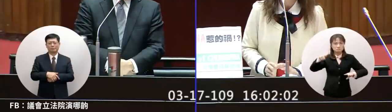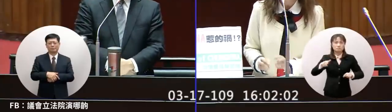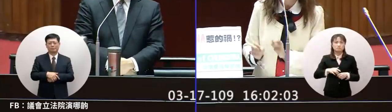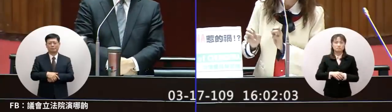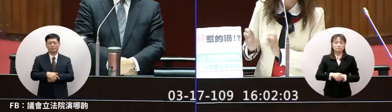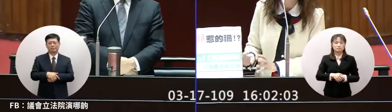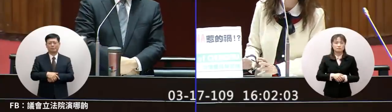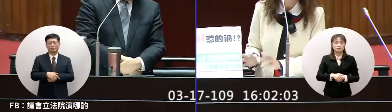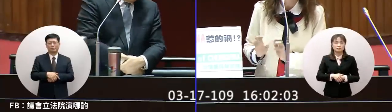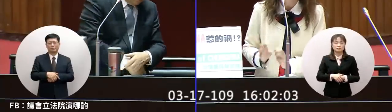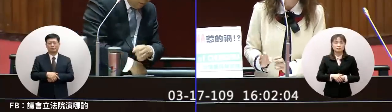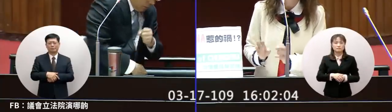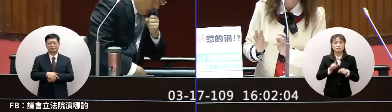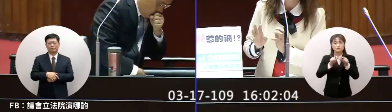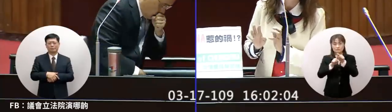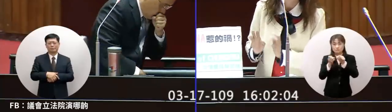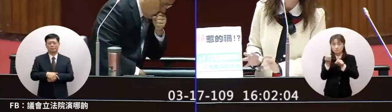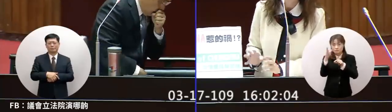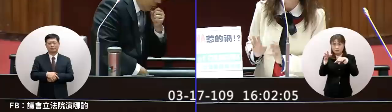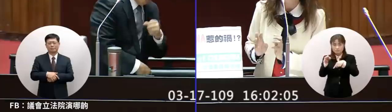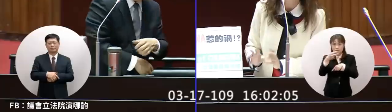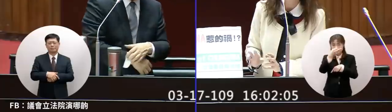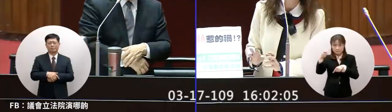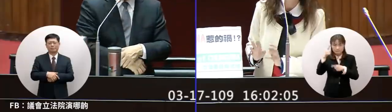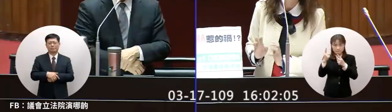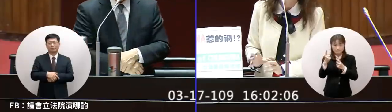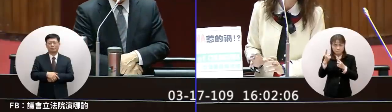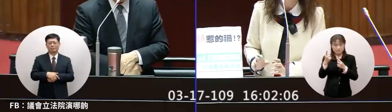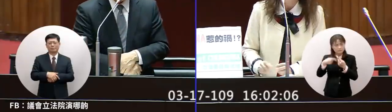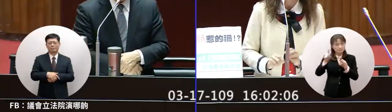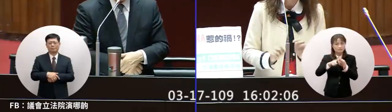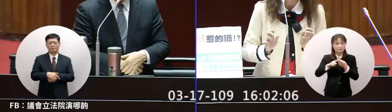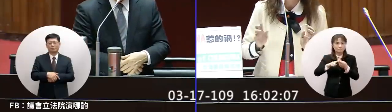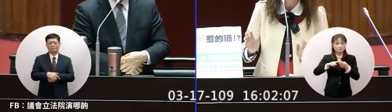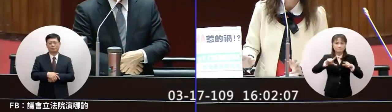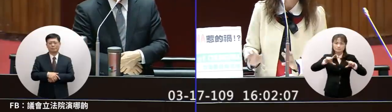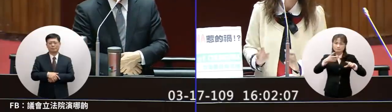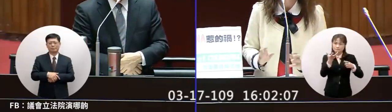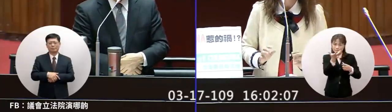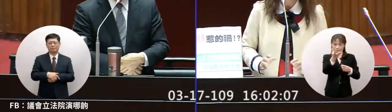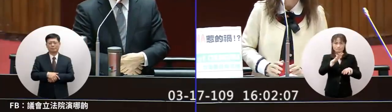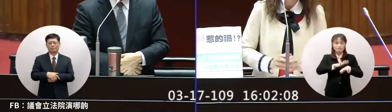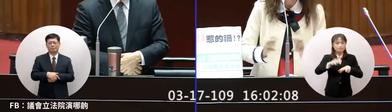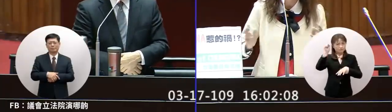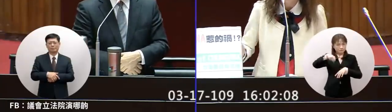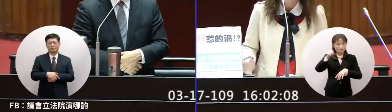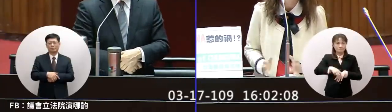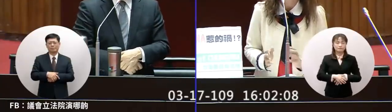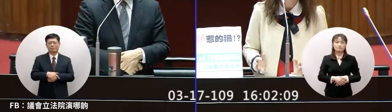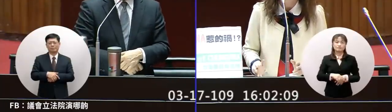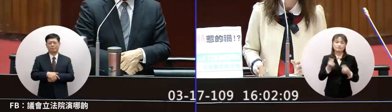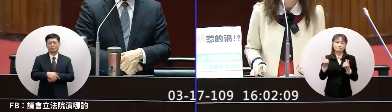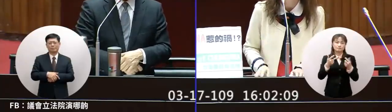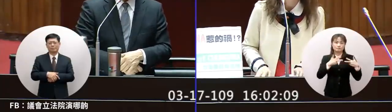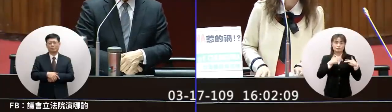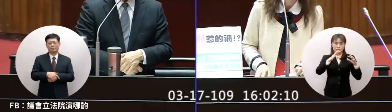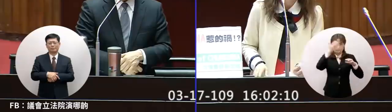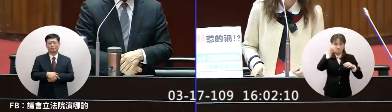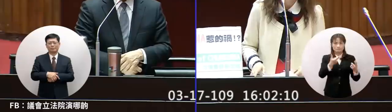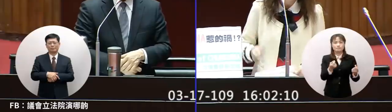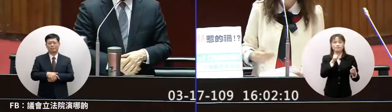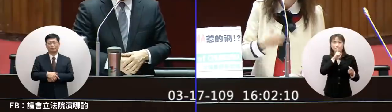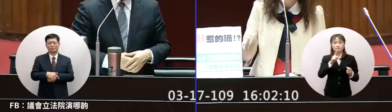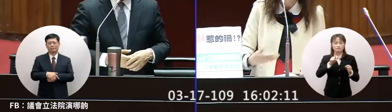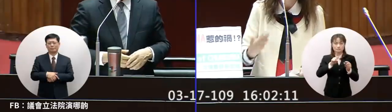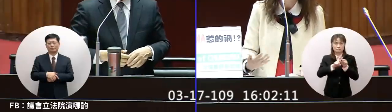到。啊，所以中化应该是一个最大公约数的词哦，就是讲咱蔡英文总统嘛讲，啊，咱就是中华民国台湾。啊，